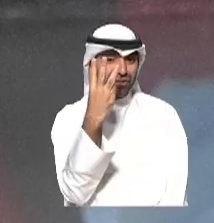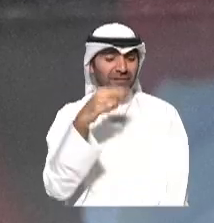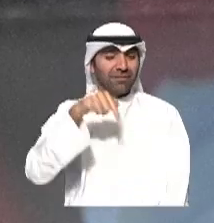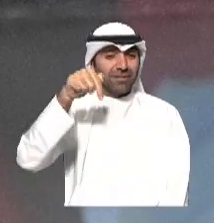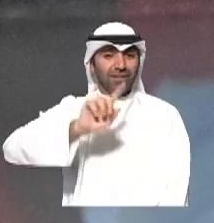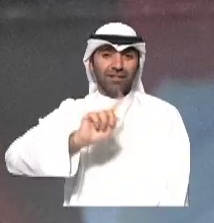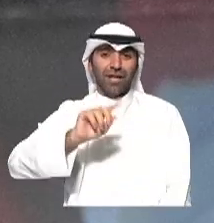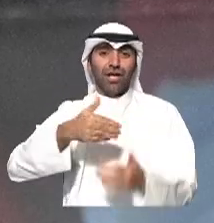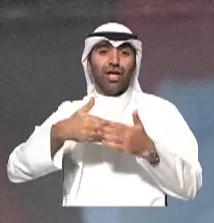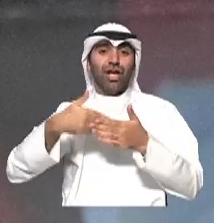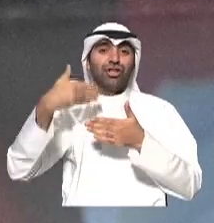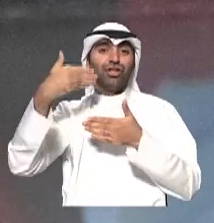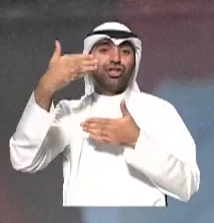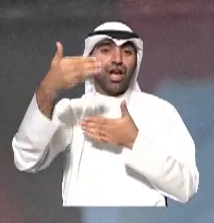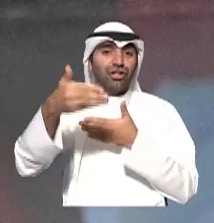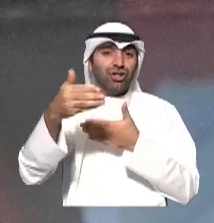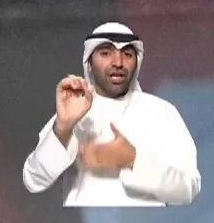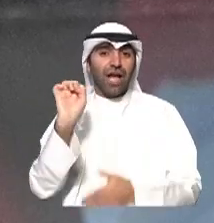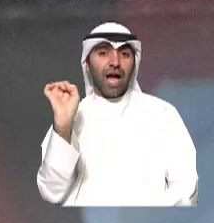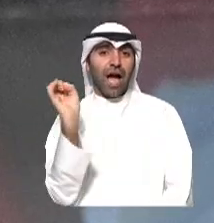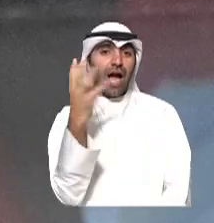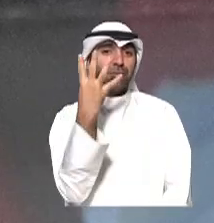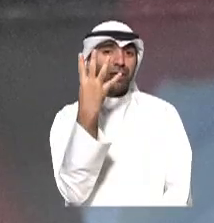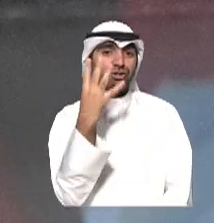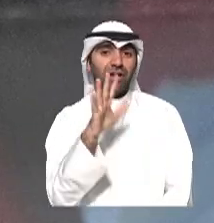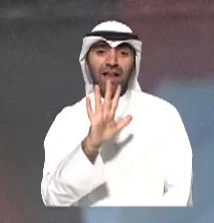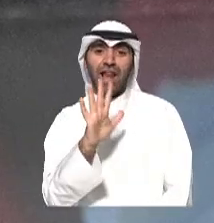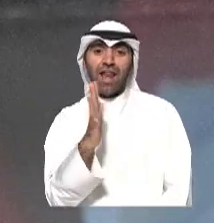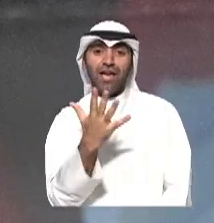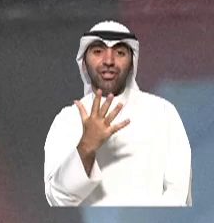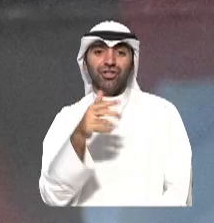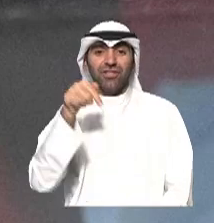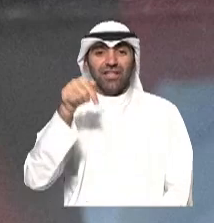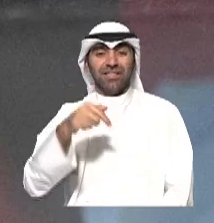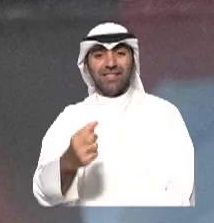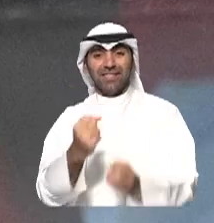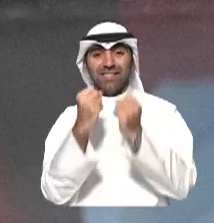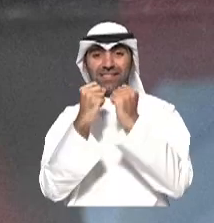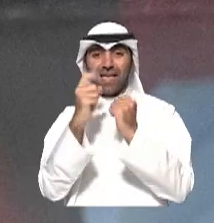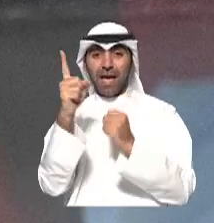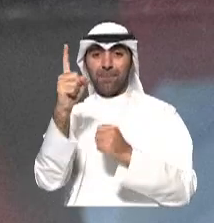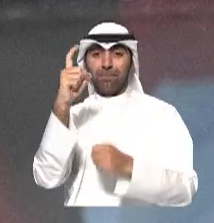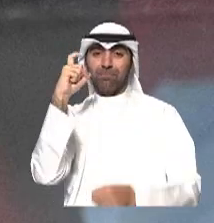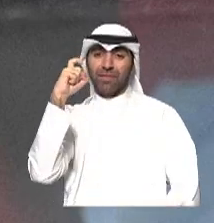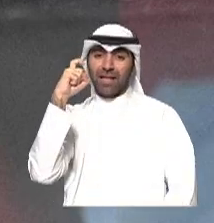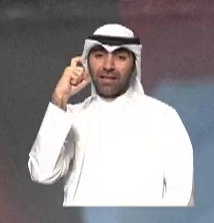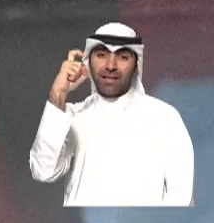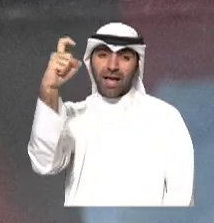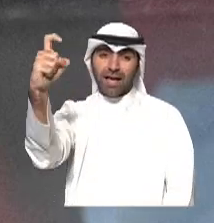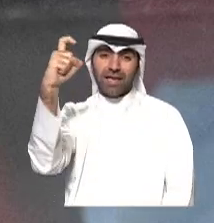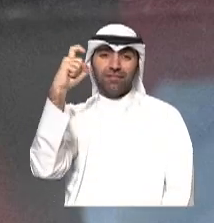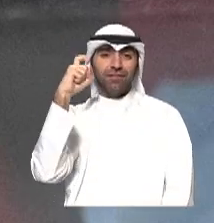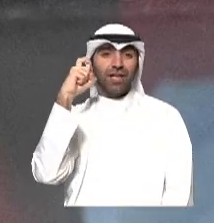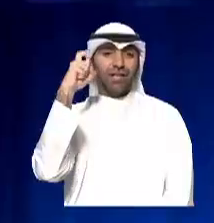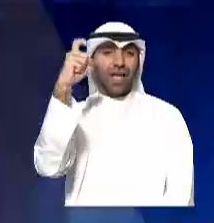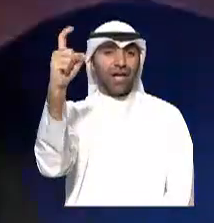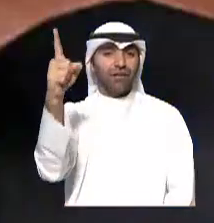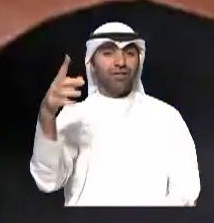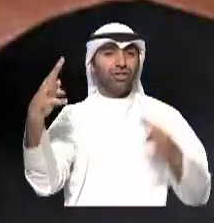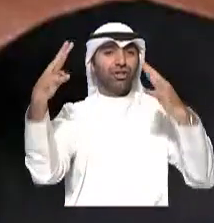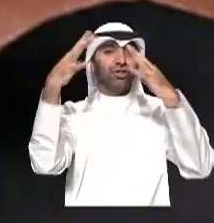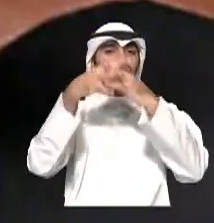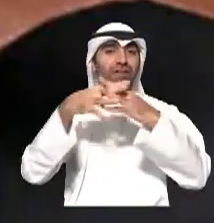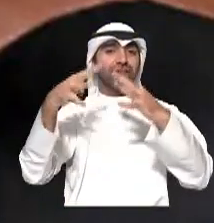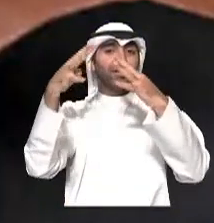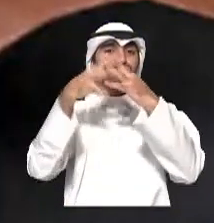3 إلى 4 شهور من الجرعة الأولى، وذلك نظرا لتأخر الجهات المصنعة في تصدير اللقاح. ونوهت وزارة